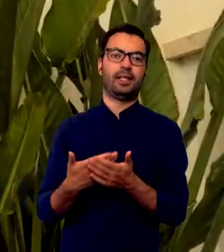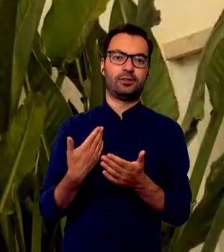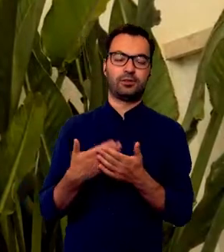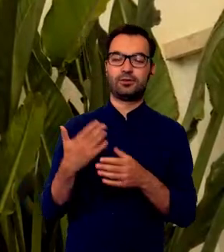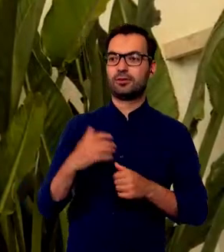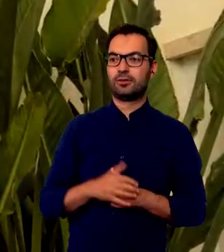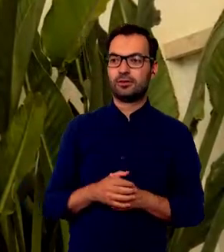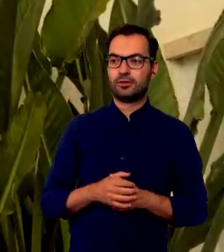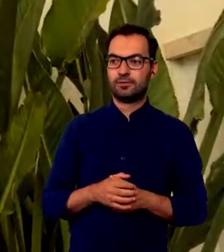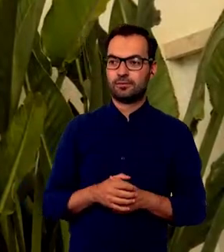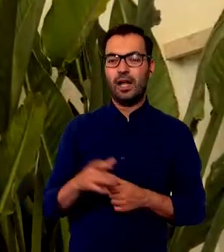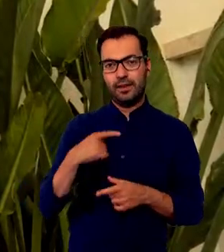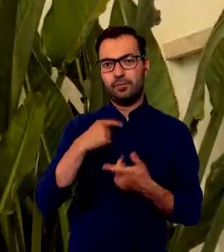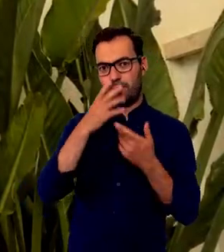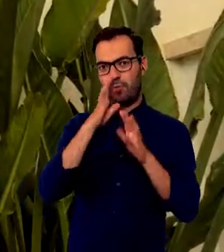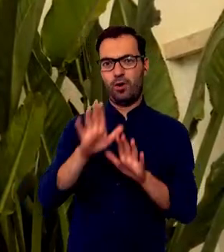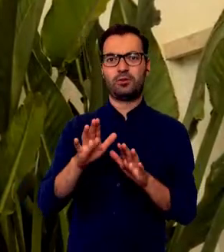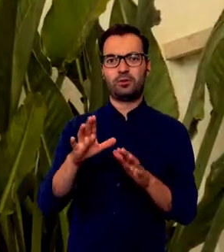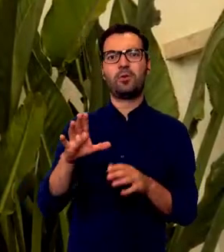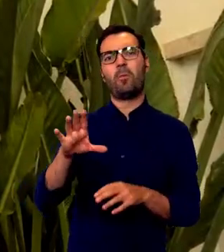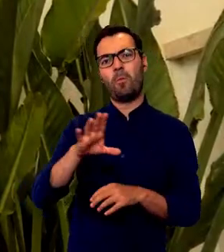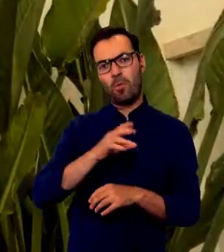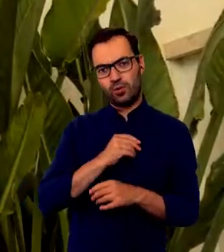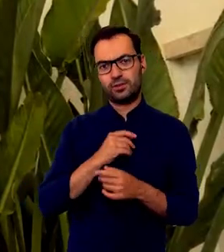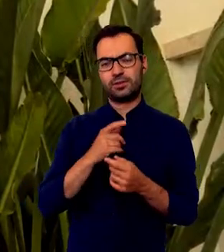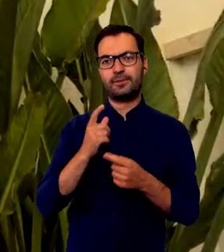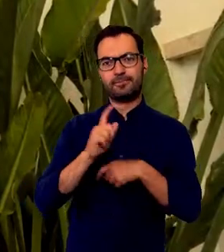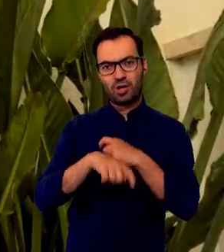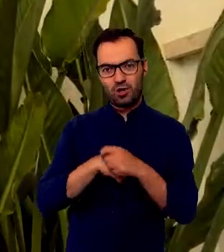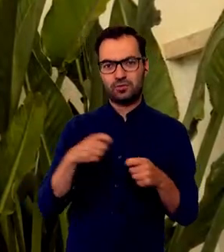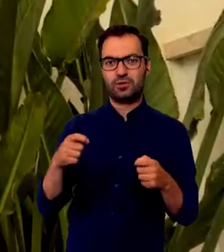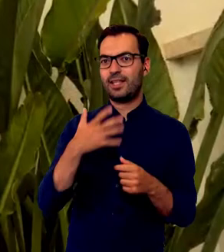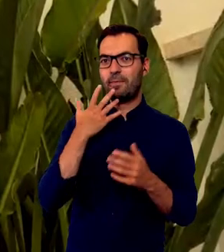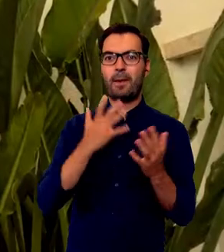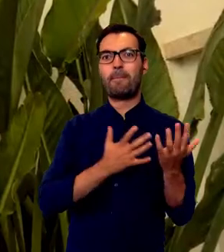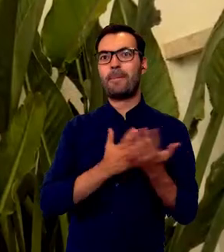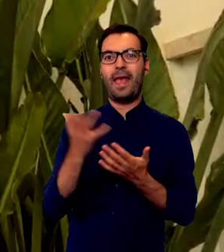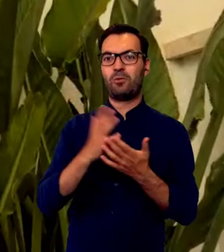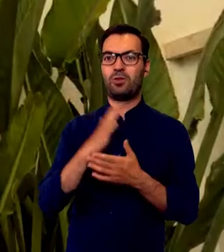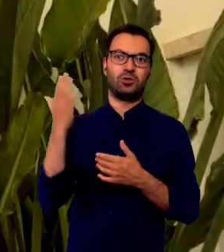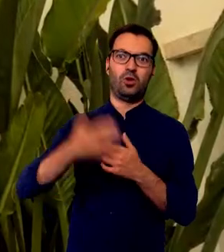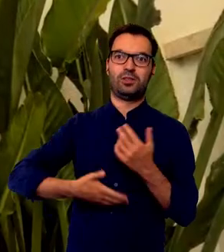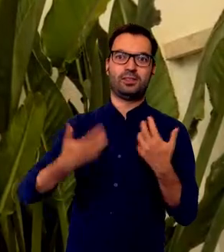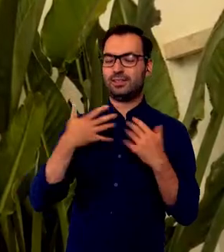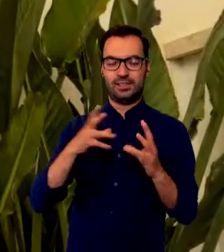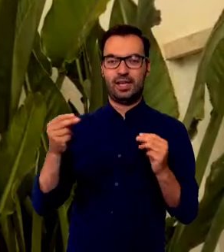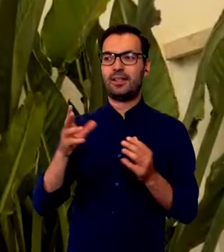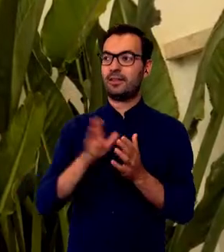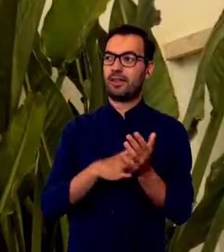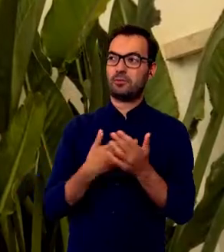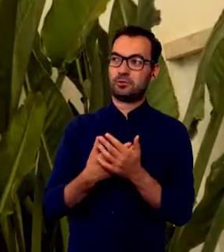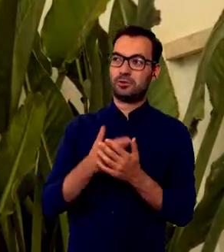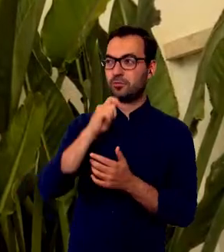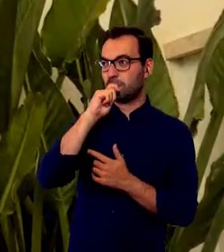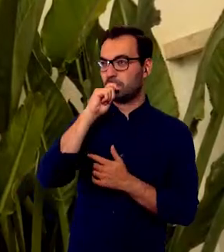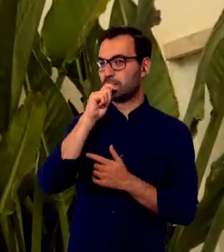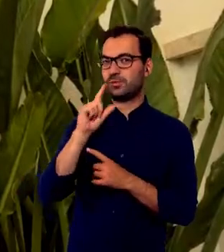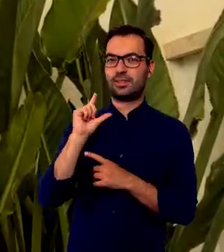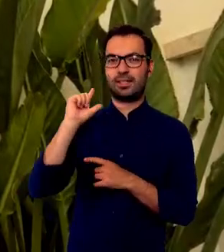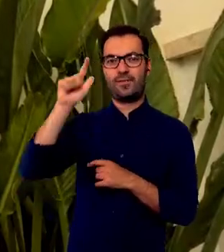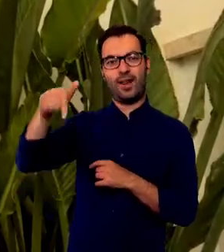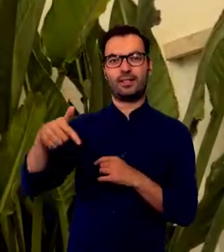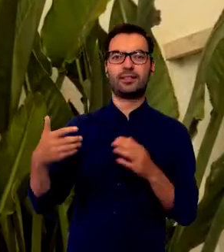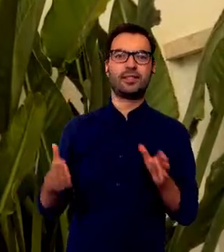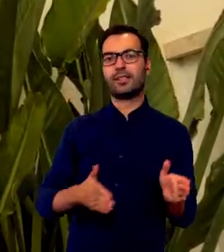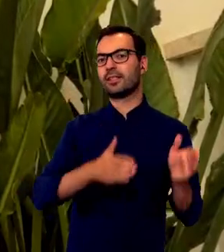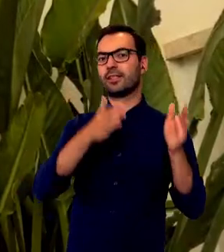że można z takiego piekła wyjść, że nie ma takiego piekła. Ja tego doświadczyłam osobiście, szykuję się. Myślę, że za jakieś 2 lata będzie moja